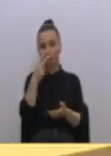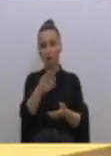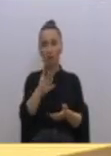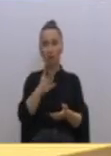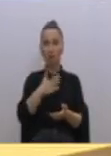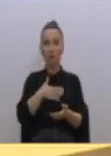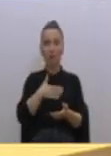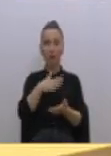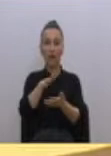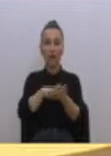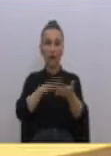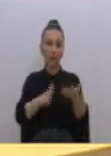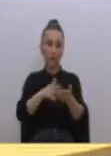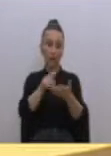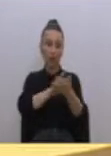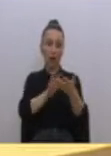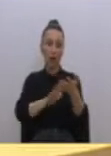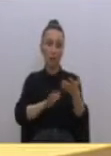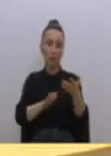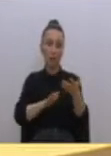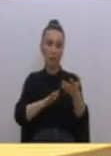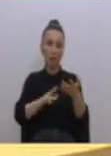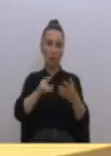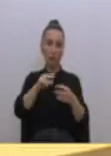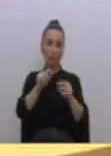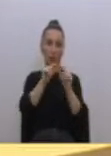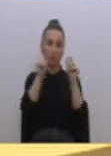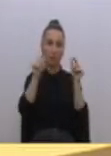chvens ganzghadebashi da Ganz linki da urtes.